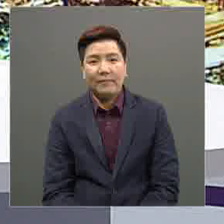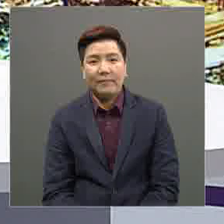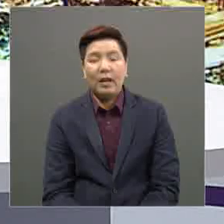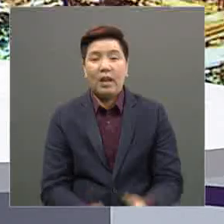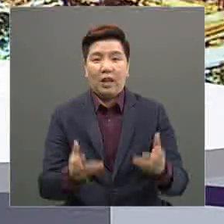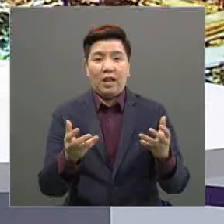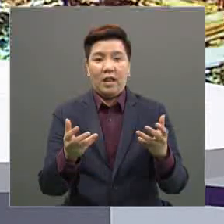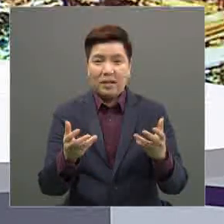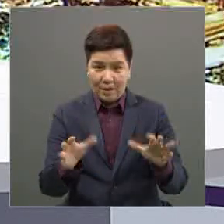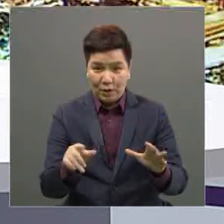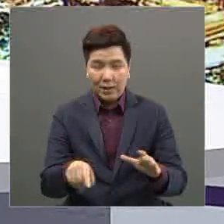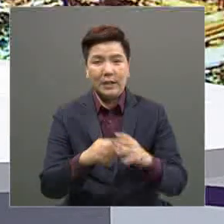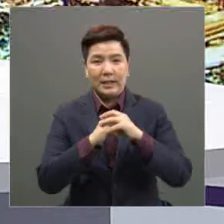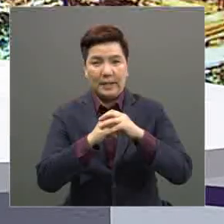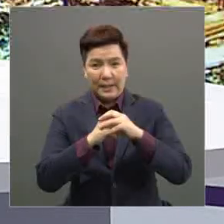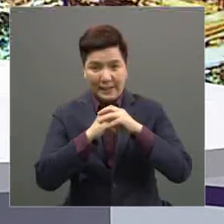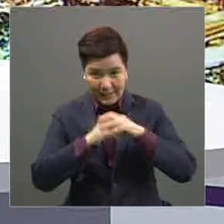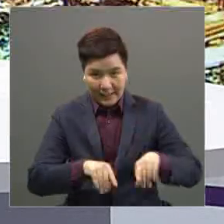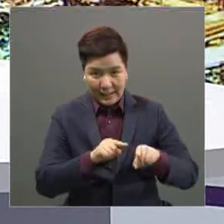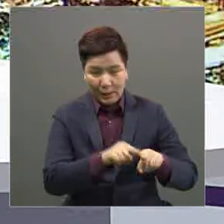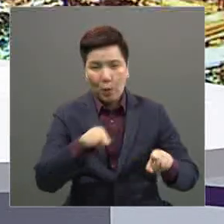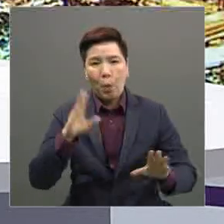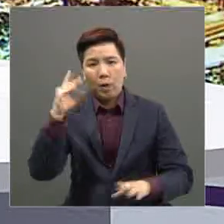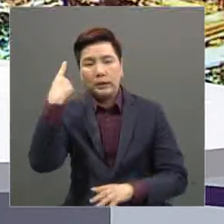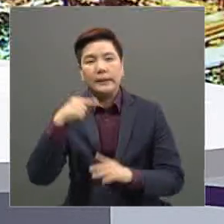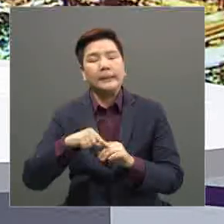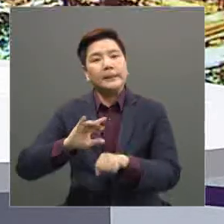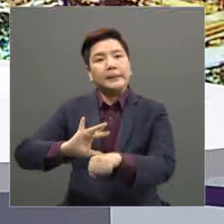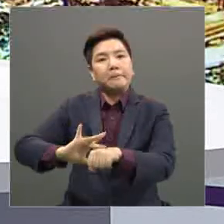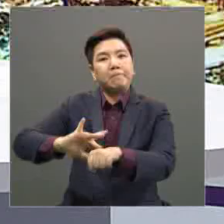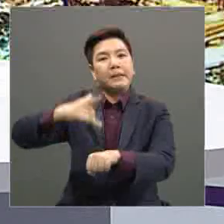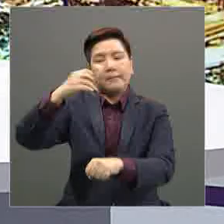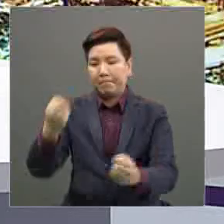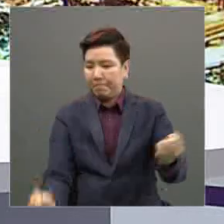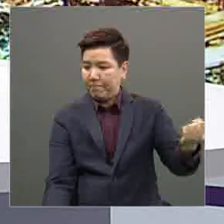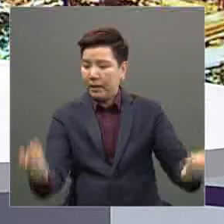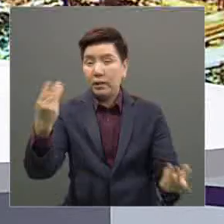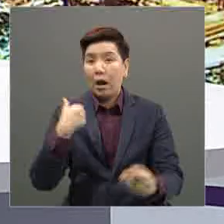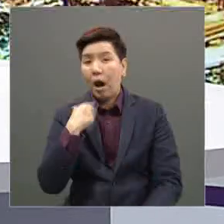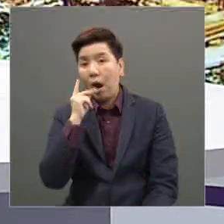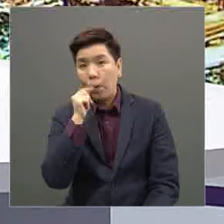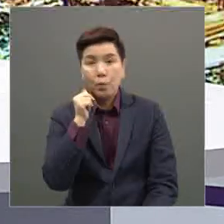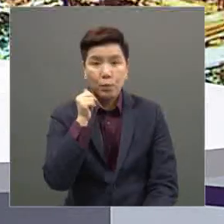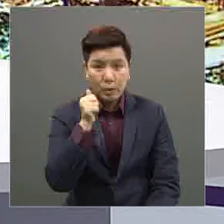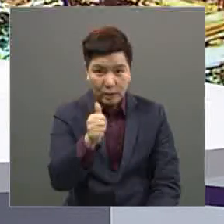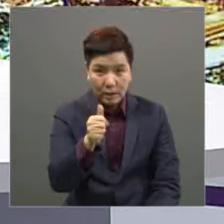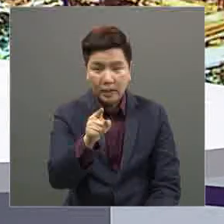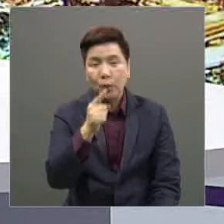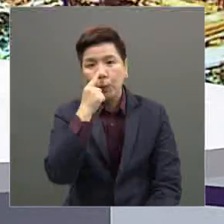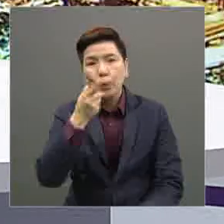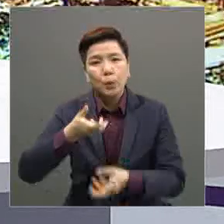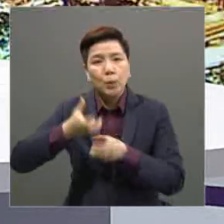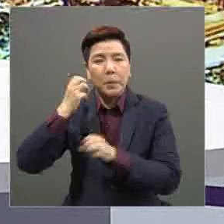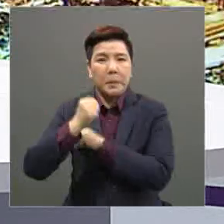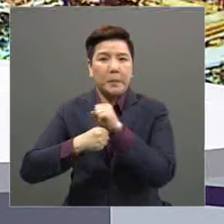อ่านอกเหนือจากส่วนของเทศกาลตรุษจีนแล้วนะคสำหรับนักท่องเที่ยวสายธรรมชาตินะวันนี้ก็มีข่าวดีอีกเพราะว่าถ้าย้อนไปเมื่อตอน